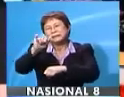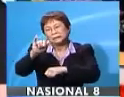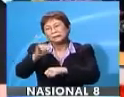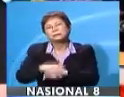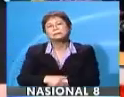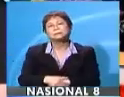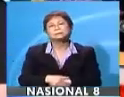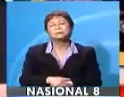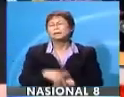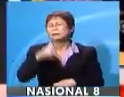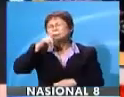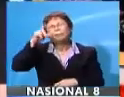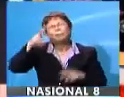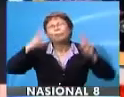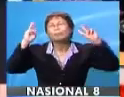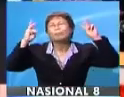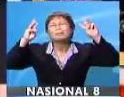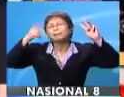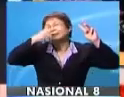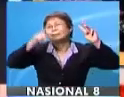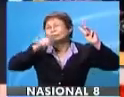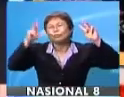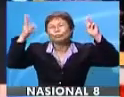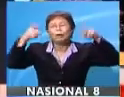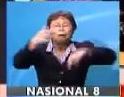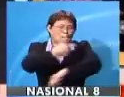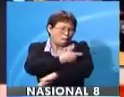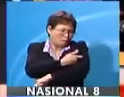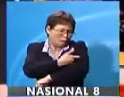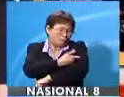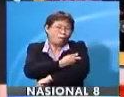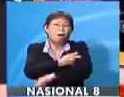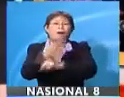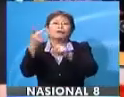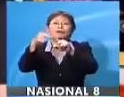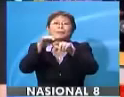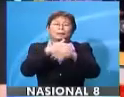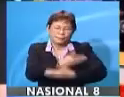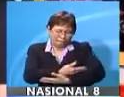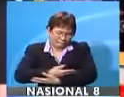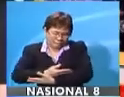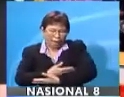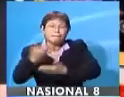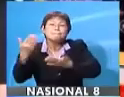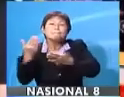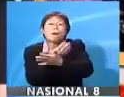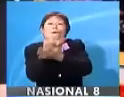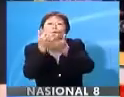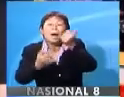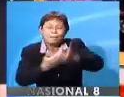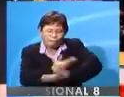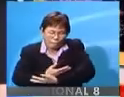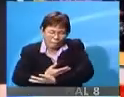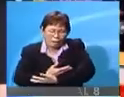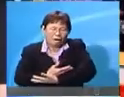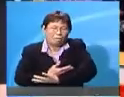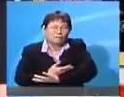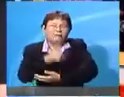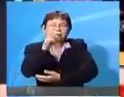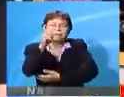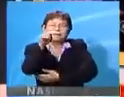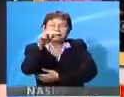Orang ramai tidak perlu bimbang kerana tiada vaksin yang diberikan kepada bayi baru lahir mengandungi sebarang asid